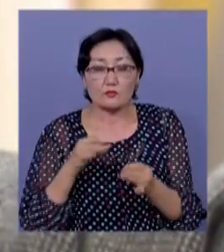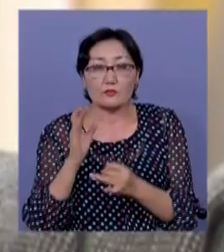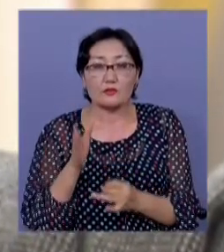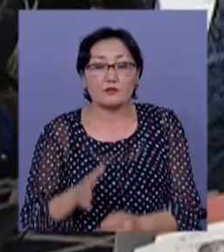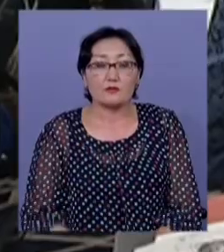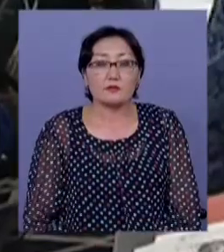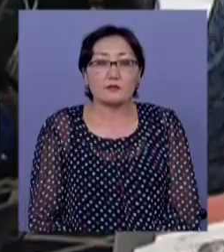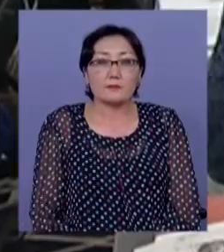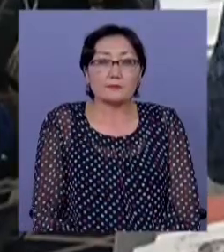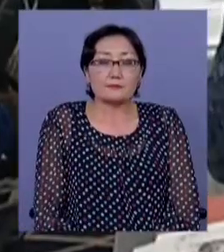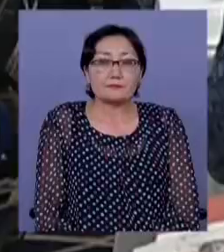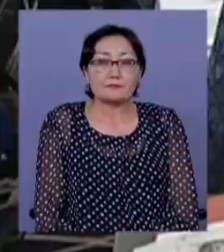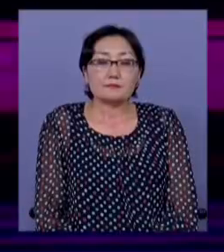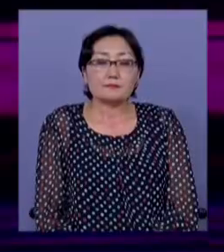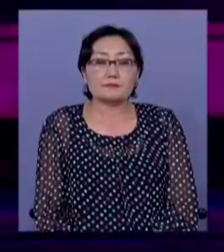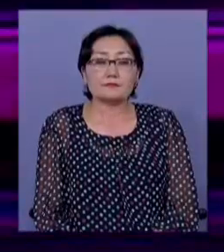Мұрат Тайжан, Алматы телеарнасы.